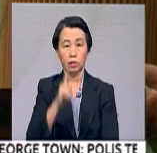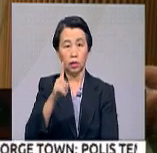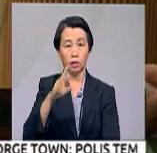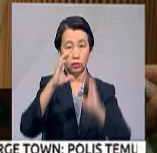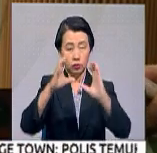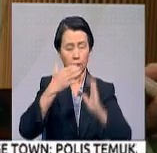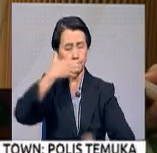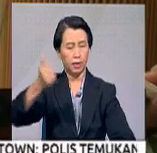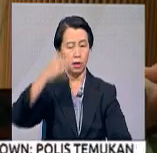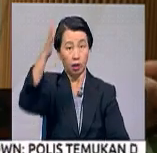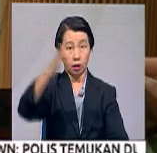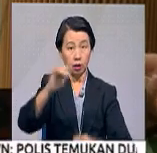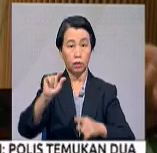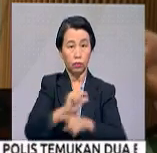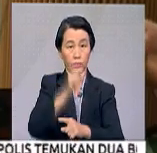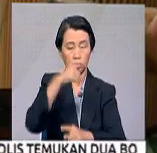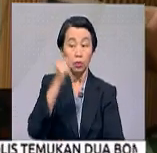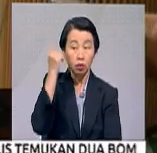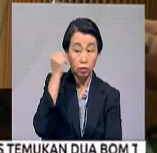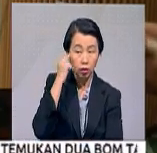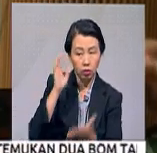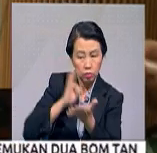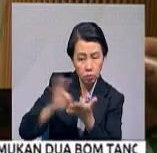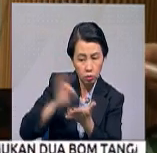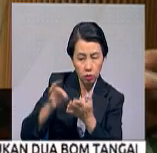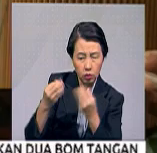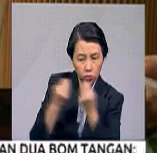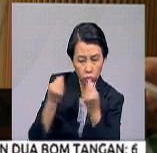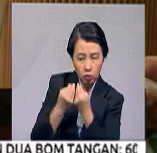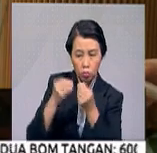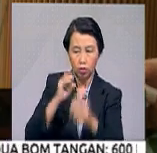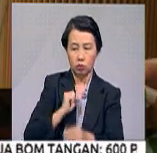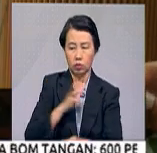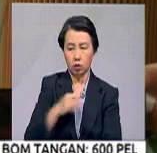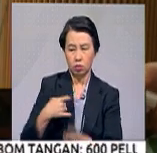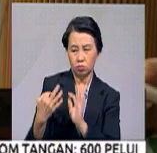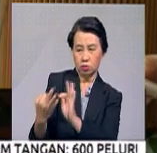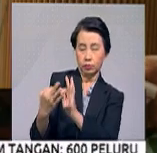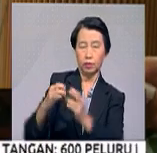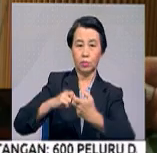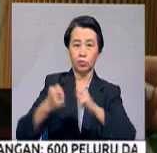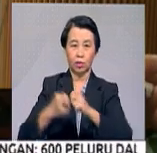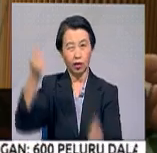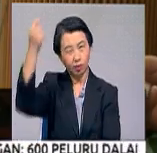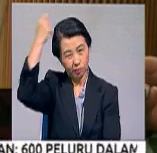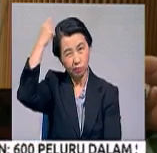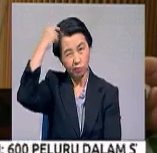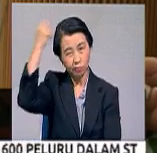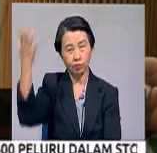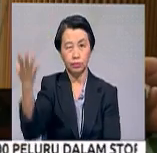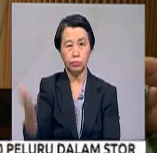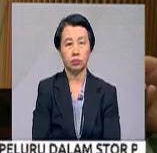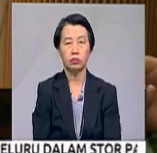akan digunakan untuk mengetahui bilangan penjawat awam yang berdepan masalah itu.